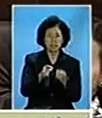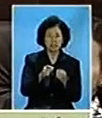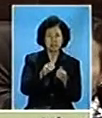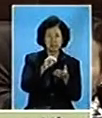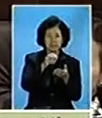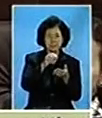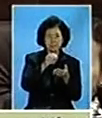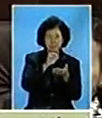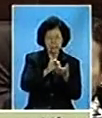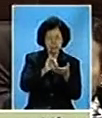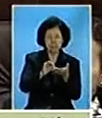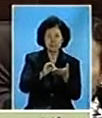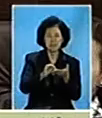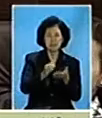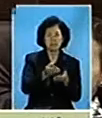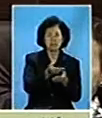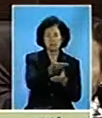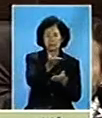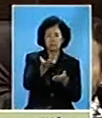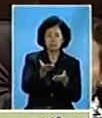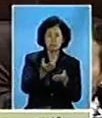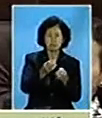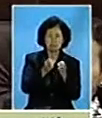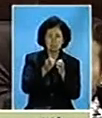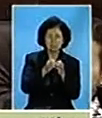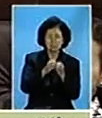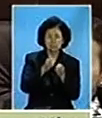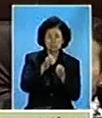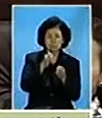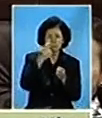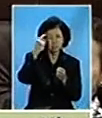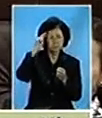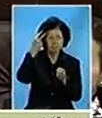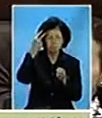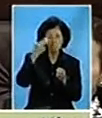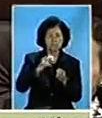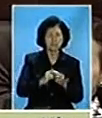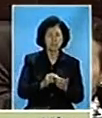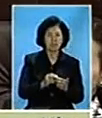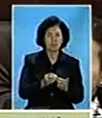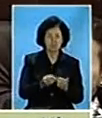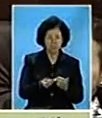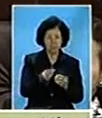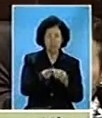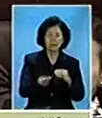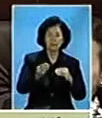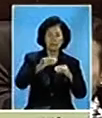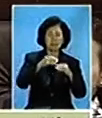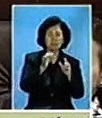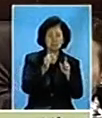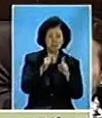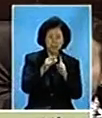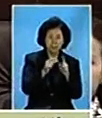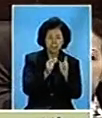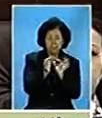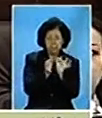ทำให้ทุกท่านมีความสับสนเล็กน้อยแต่ก็ได้เพิ่มบทนิยามหลายนิย